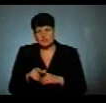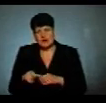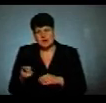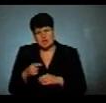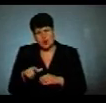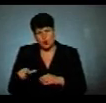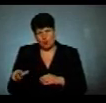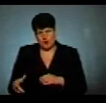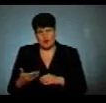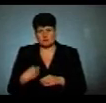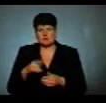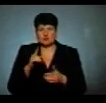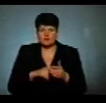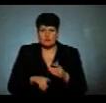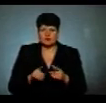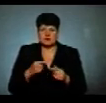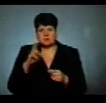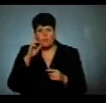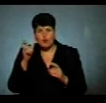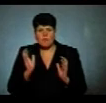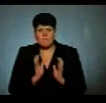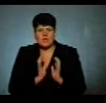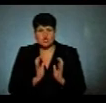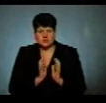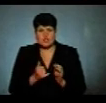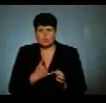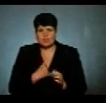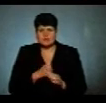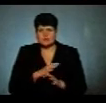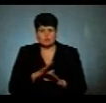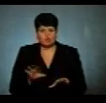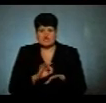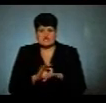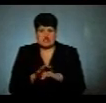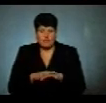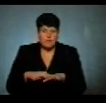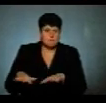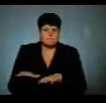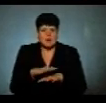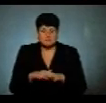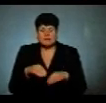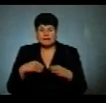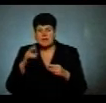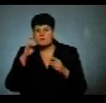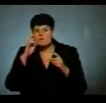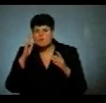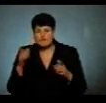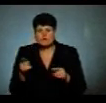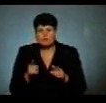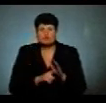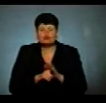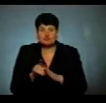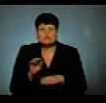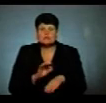тернополян. Сподіваємося на те, що нас Бог вбереже, що у нас не буде захворювань чи масових захворювань. Якщо, не дай Бог, в Тернополі розпочнуться такі